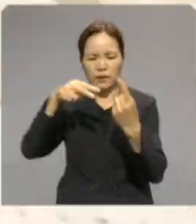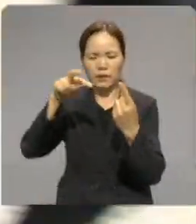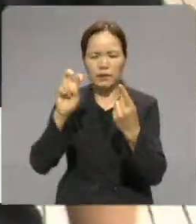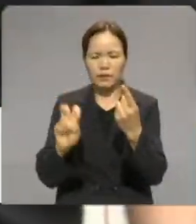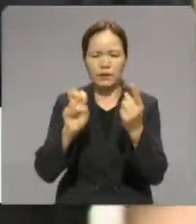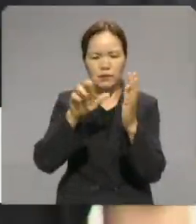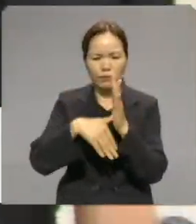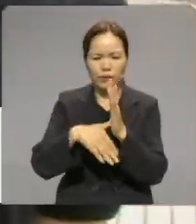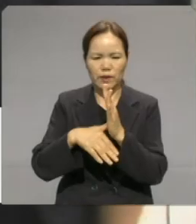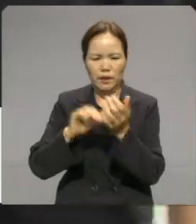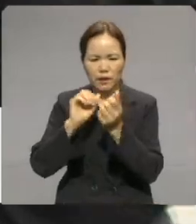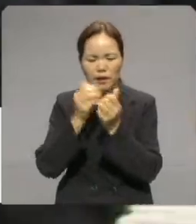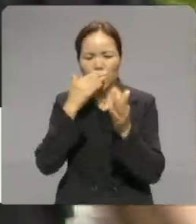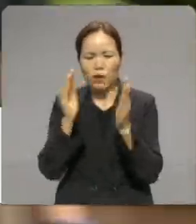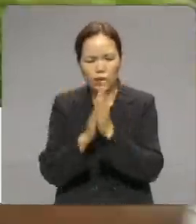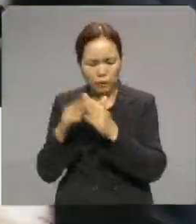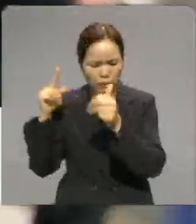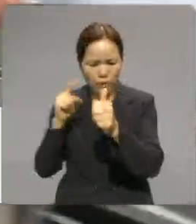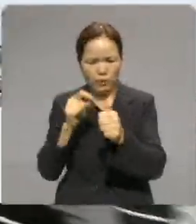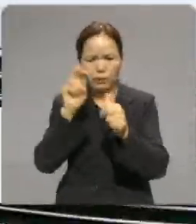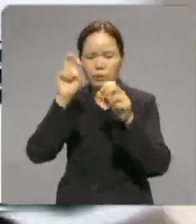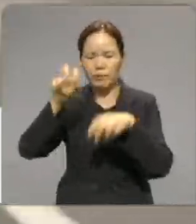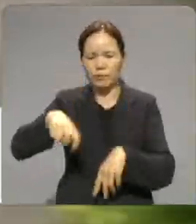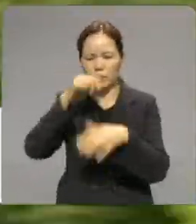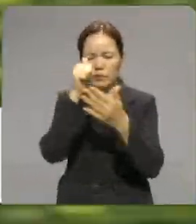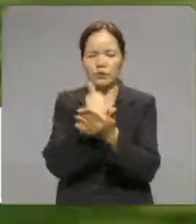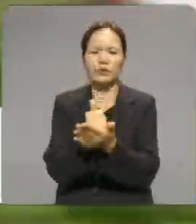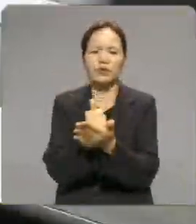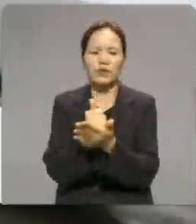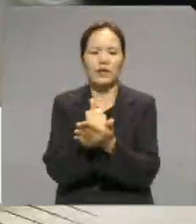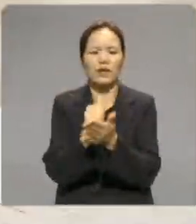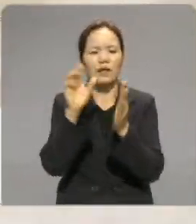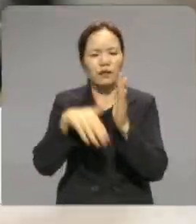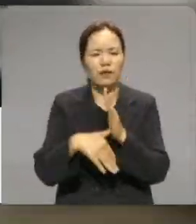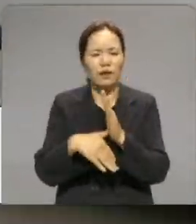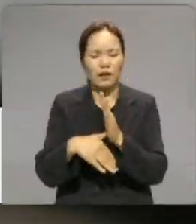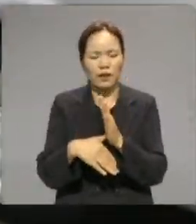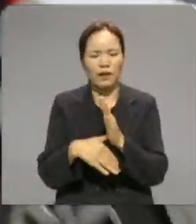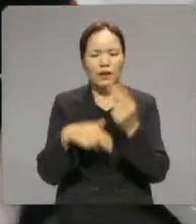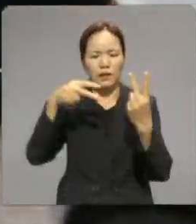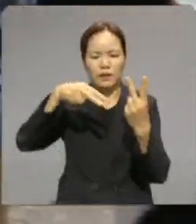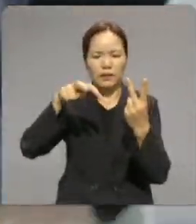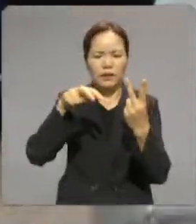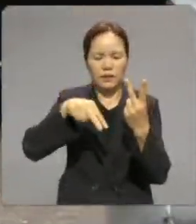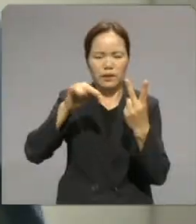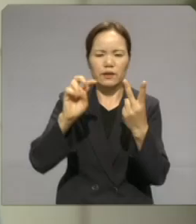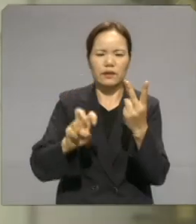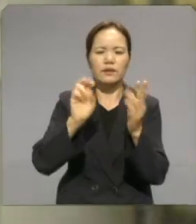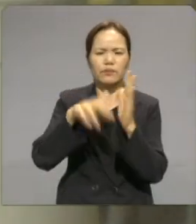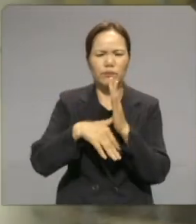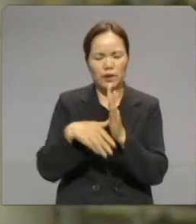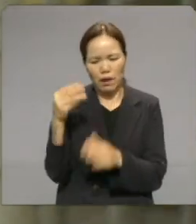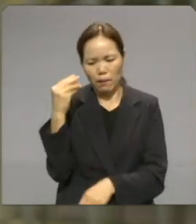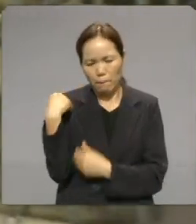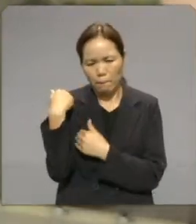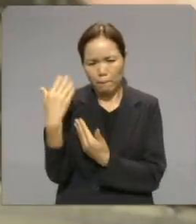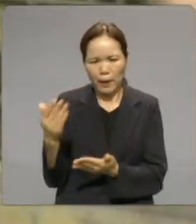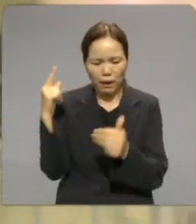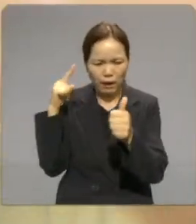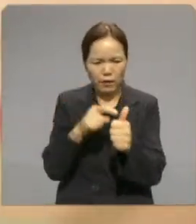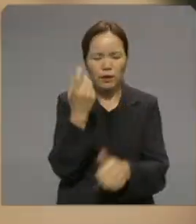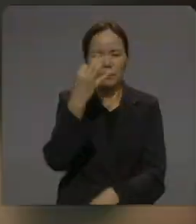주가 조작 공모 혐의로 무죄를 선고받은 손씨는 2심에서 추가된 방조 혐의가 인정돼 징역 6개월에 집행위에 1년을